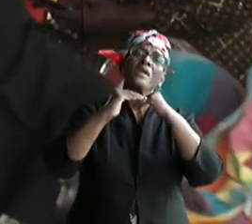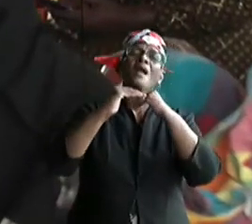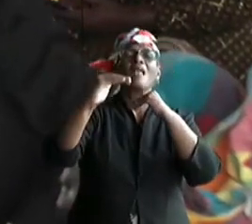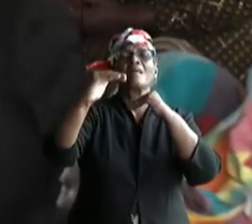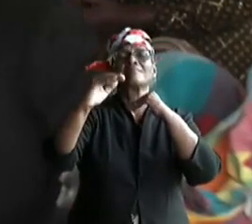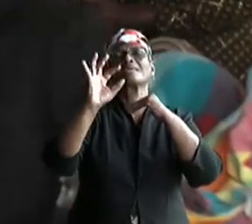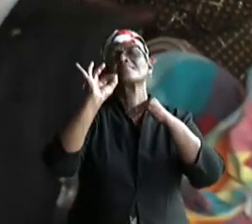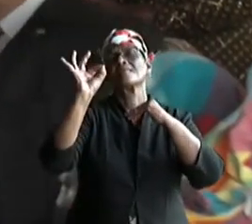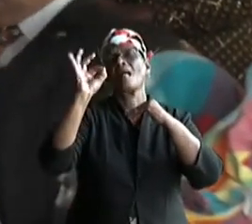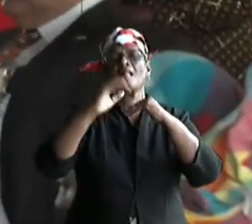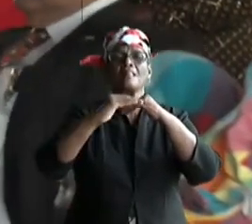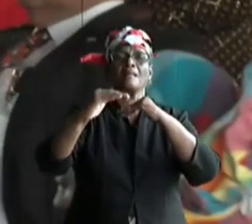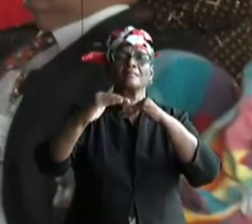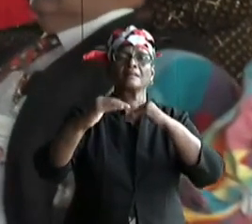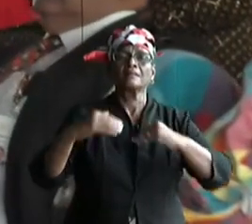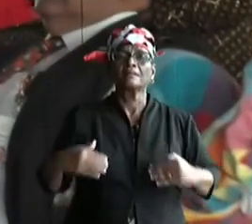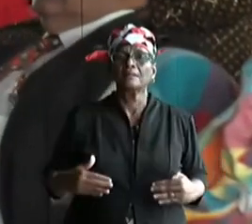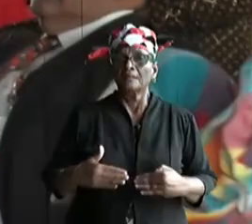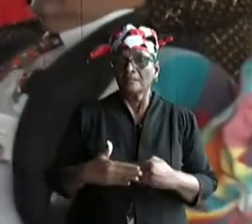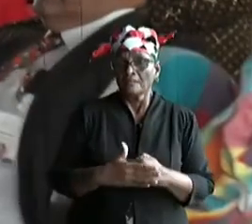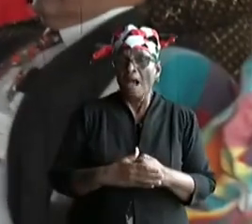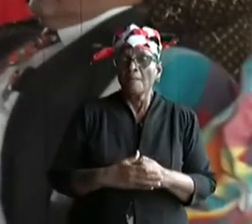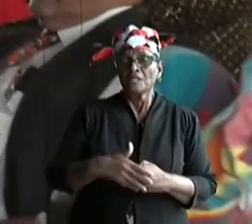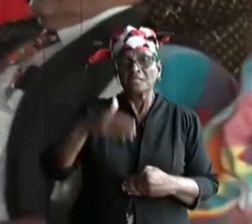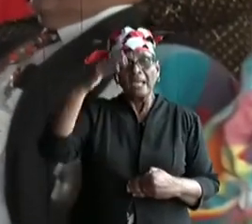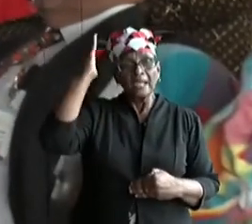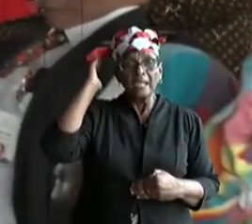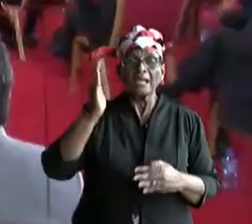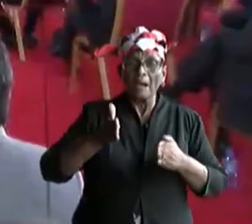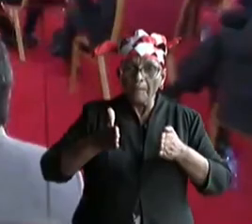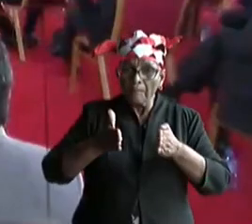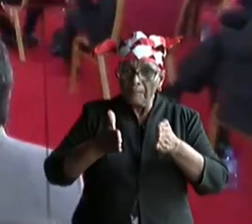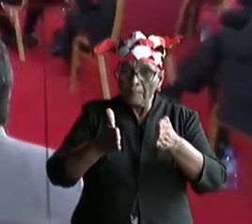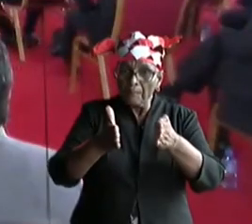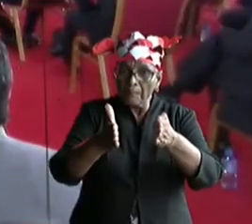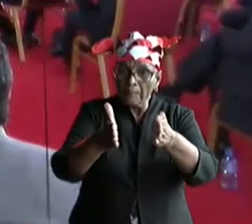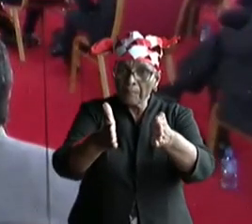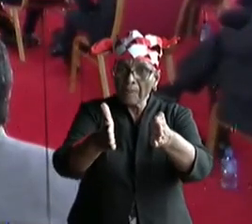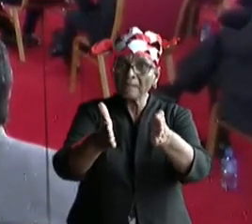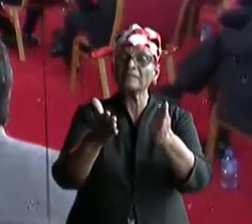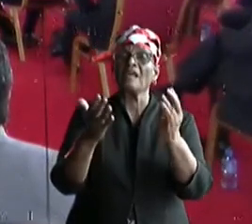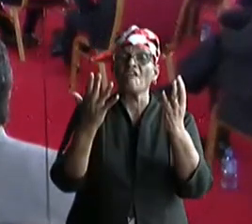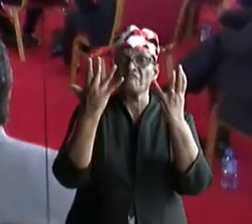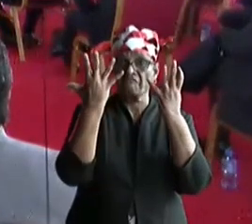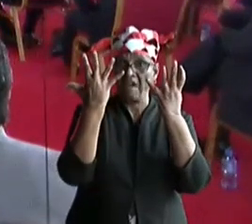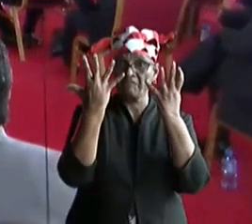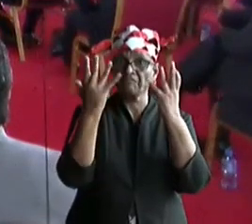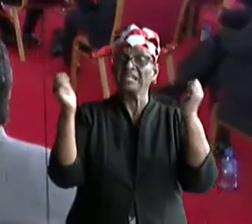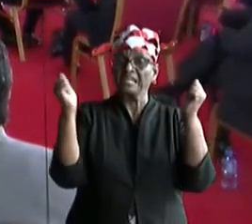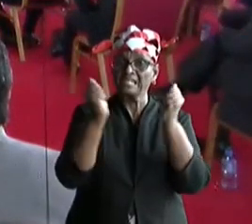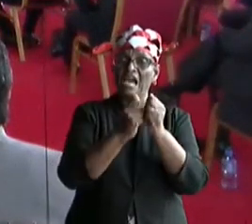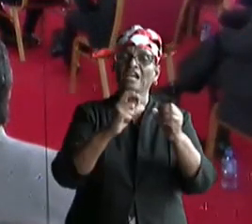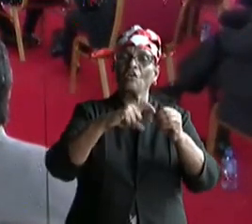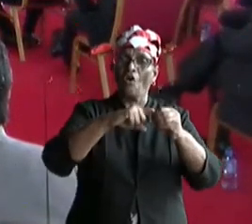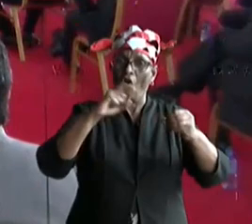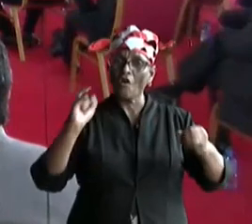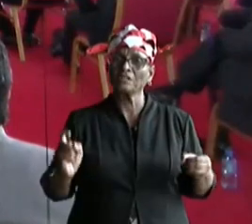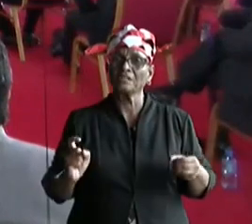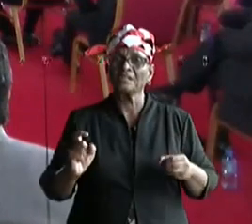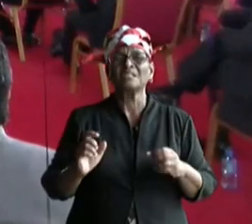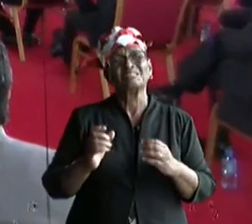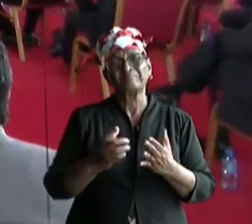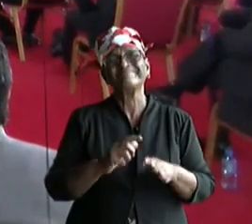heren, het pad naar 45 jaar onafhankelijkheid heeft ons de nodige